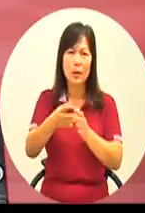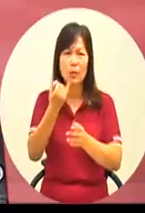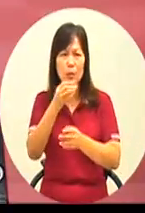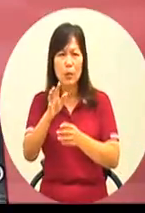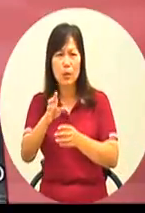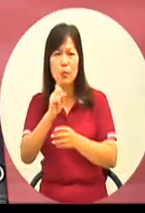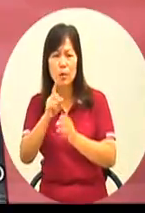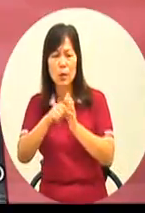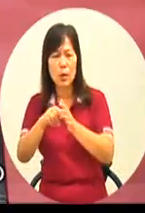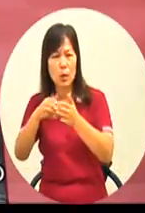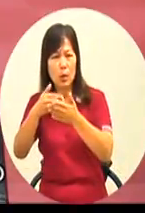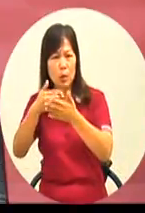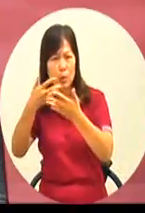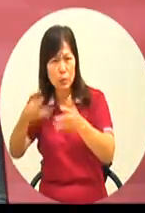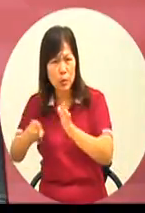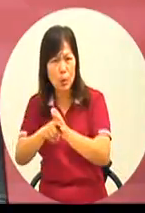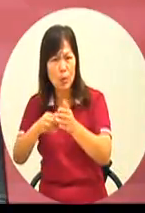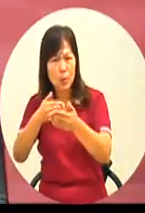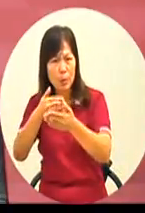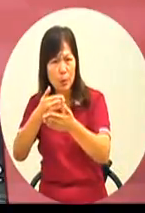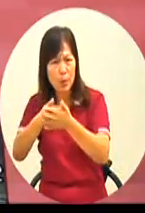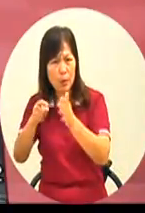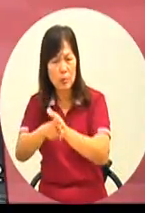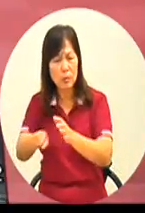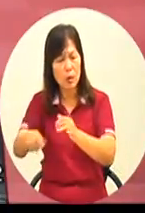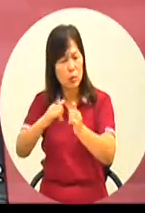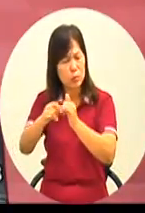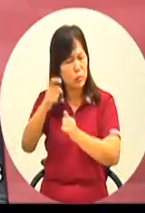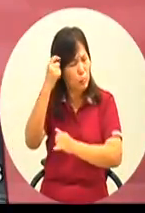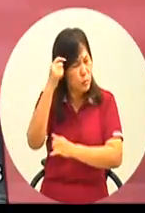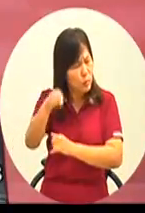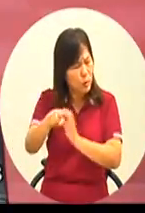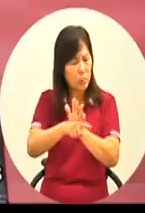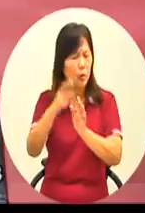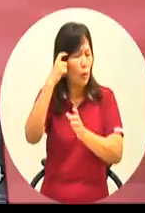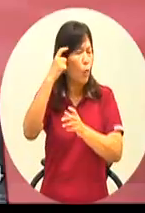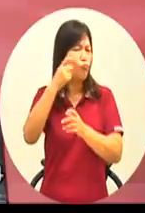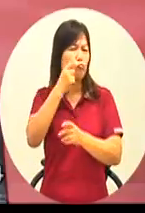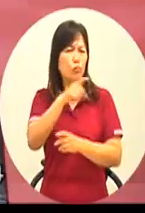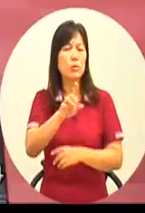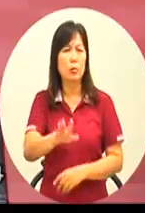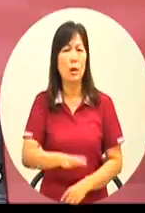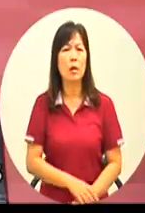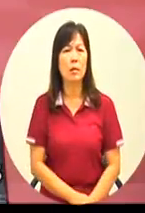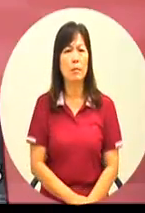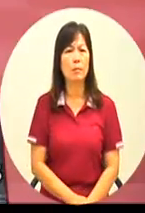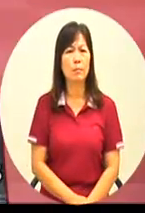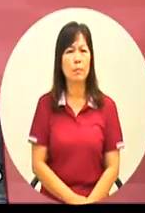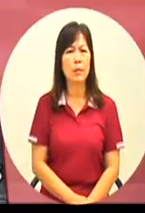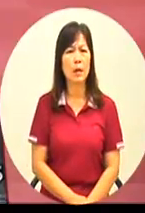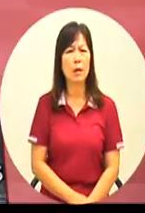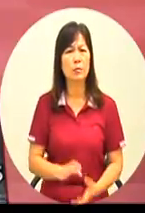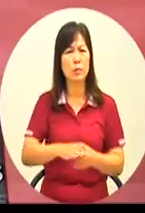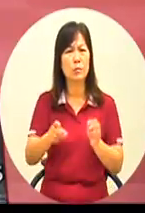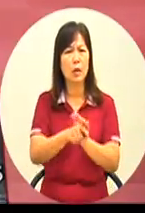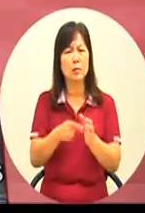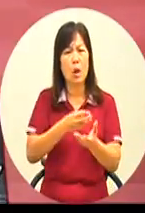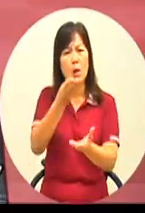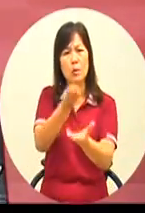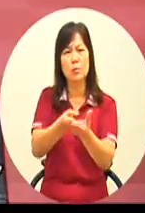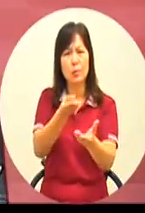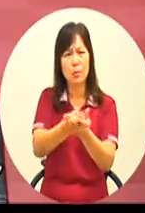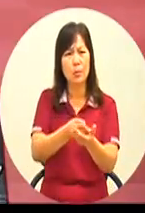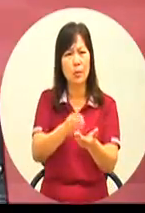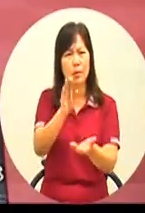中，人街道的住户他就不满意啊，我不喜欢啊，我喜欢那边叫多博街，我是跋筊街哦，